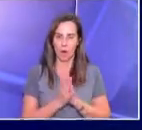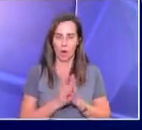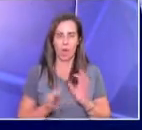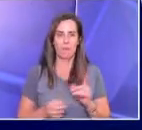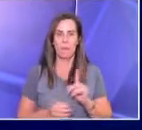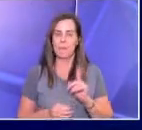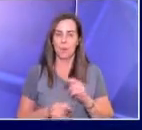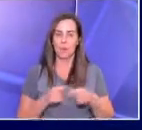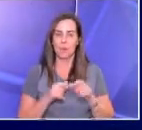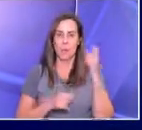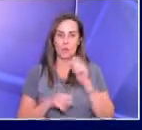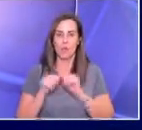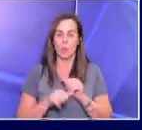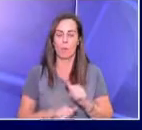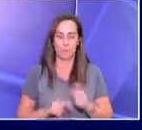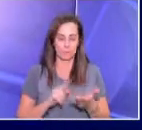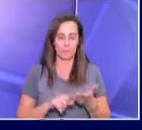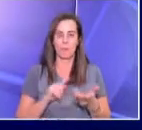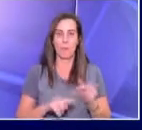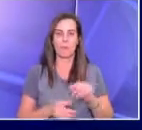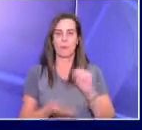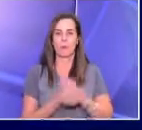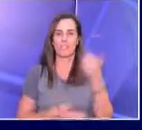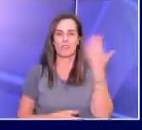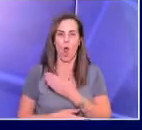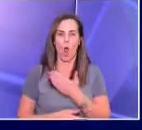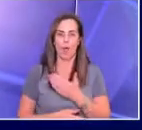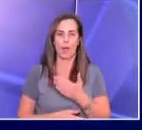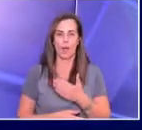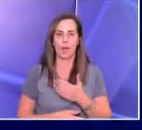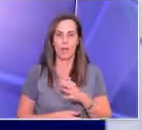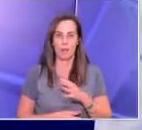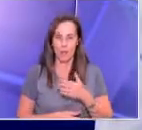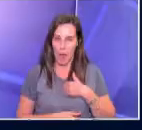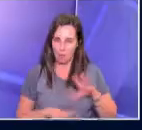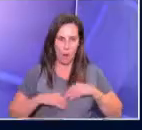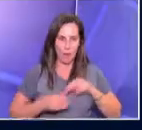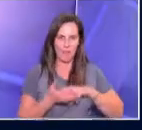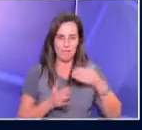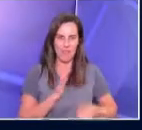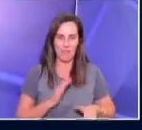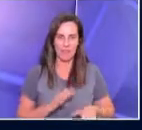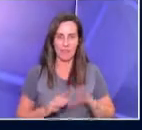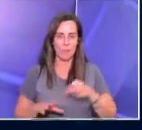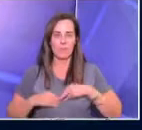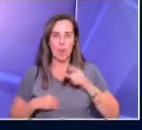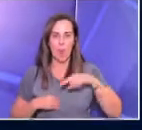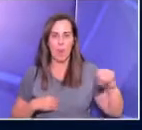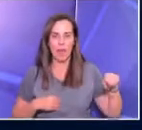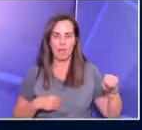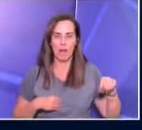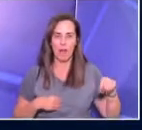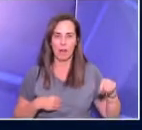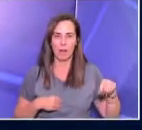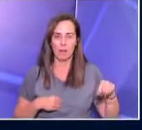הפוכה. במי ארגוני הפשיעה תומכים בעיר? מי ממומן בכסף שחור? אני מסיר מועמדות. אני מסיר מועמדות. אם הוא מסכים לבוא לפה לאימות שבוע